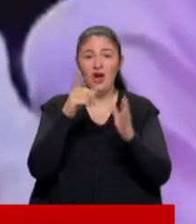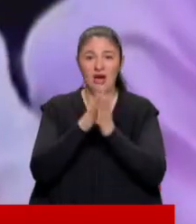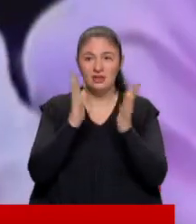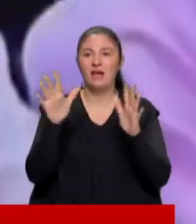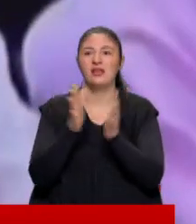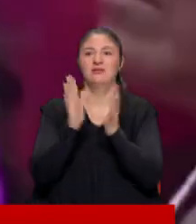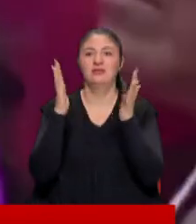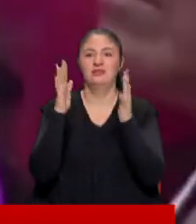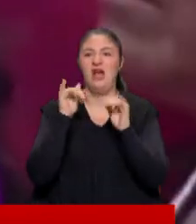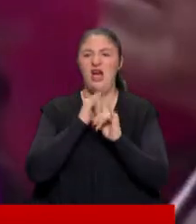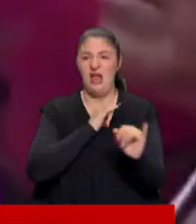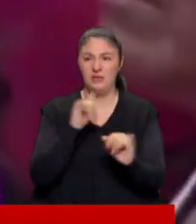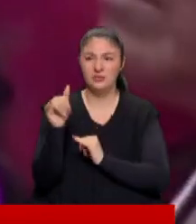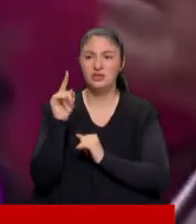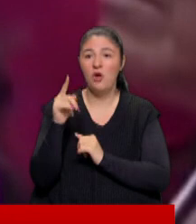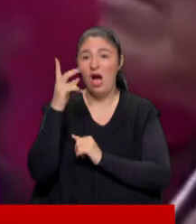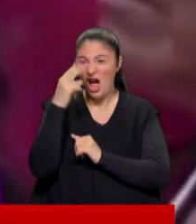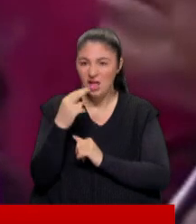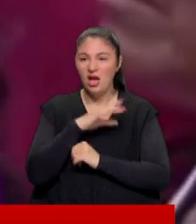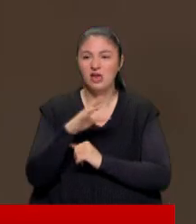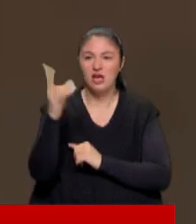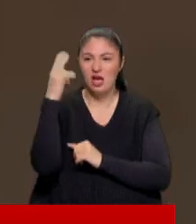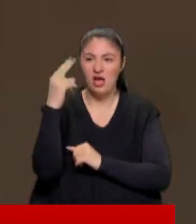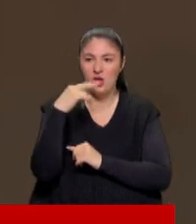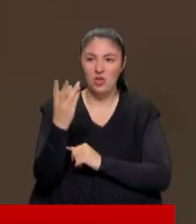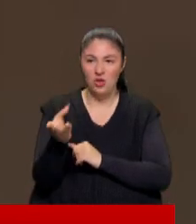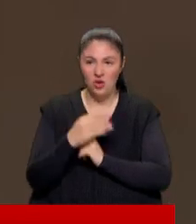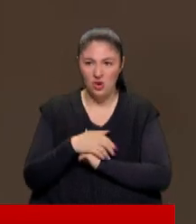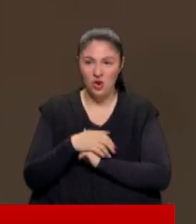alkışlarsa herkes alkışlıyor canhıraş bir şekilde. Şimdi kim ağlayınca herkes ağlıyor.